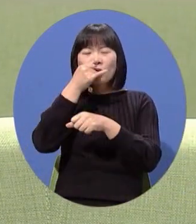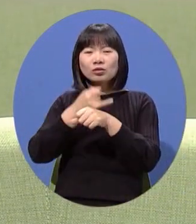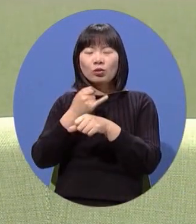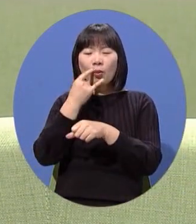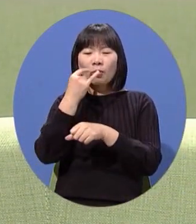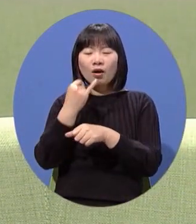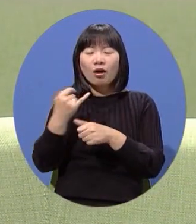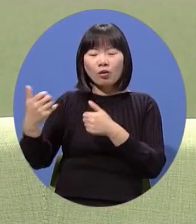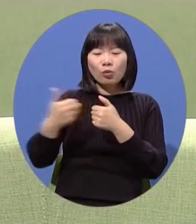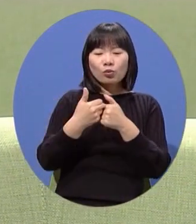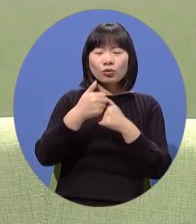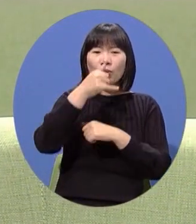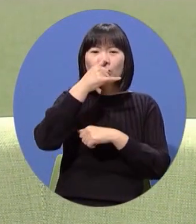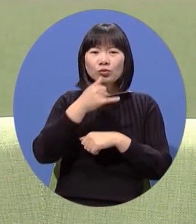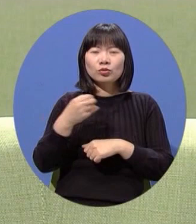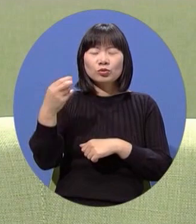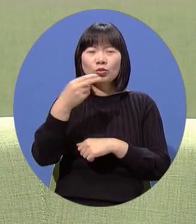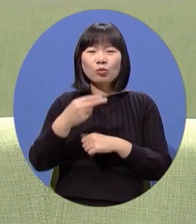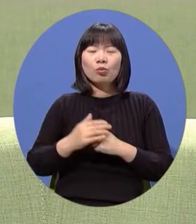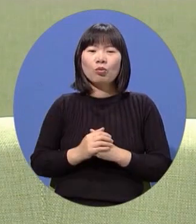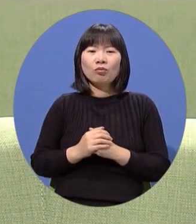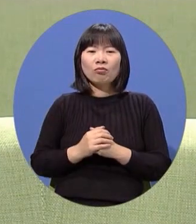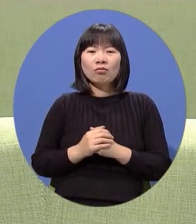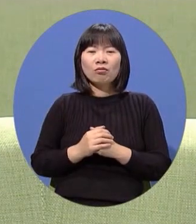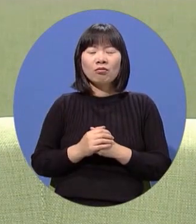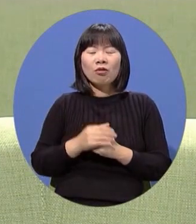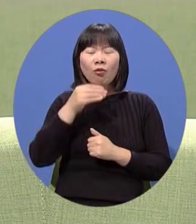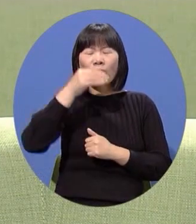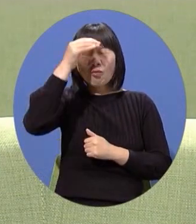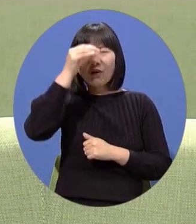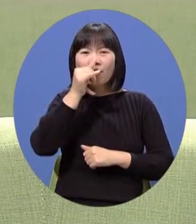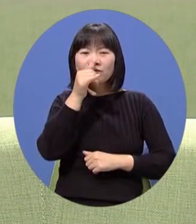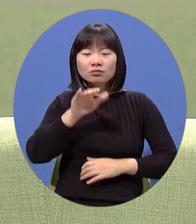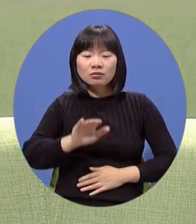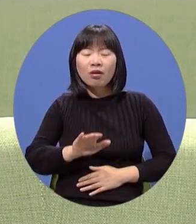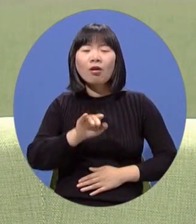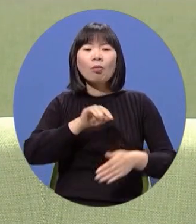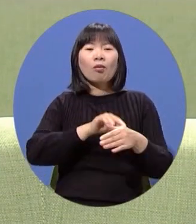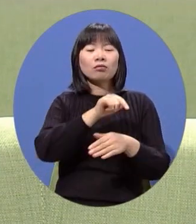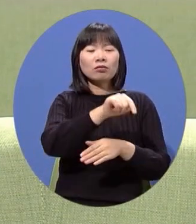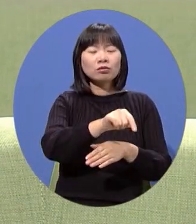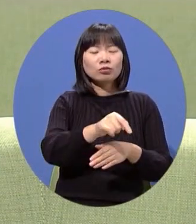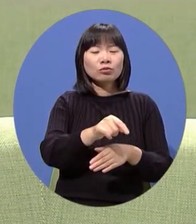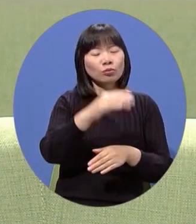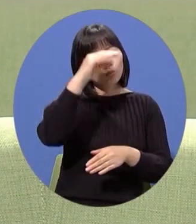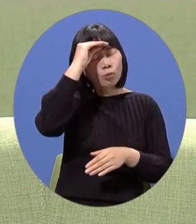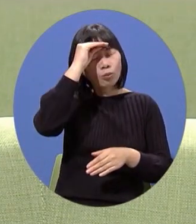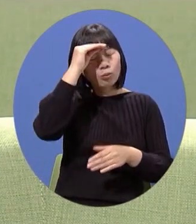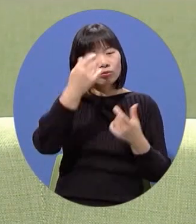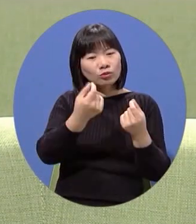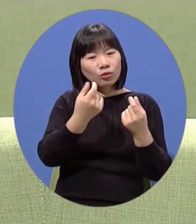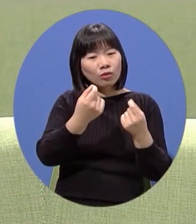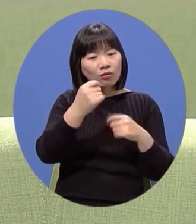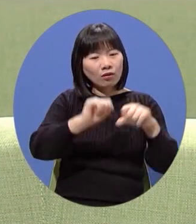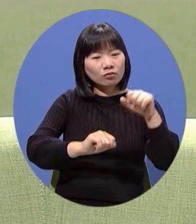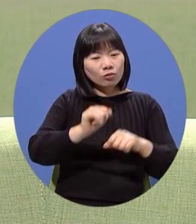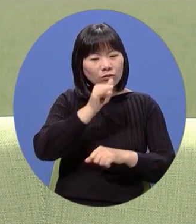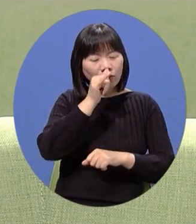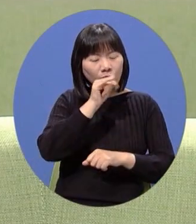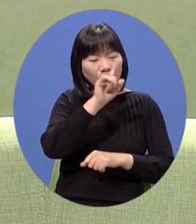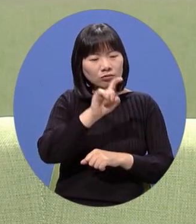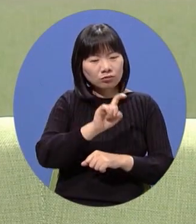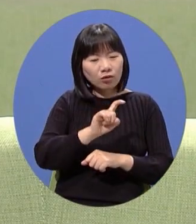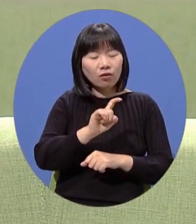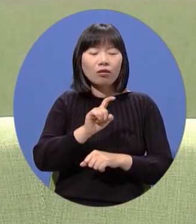엄마한테 공격적이고 그렇게 막 대드는 아이인데 왜 집 밖에서는 그럴까? 저도 되게 의아한 마음들도 사실